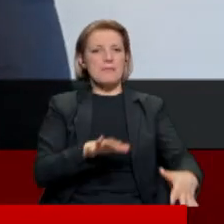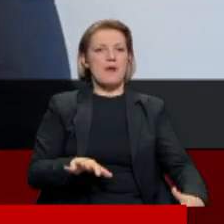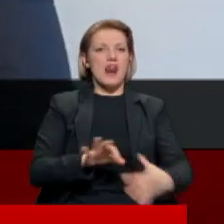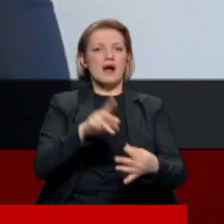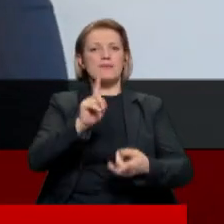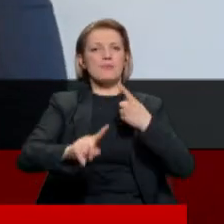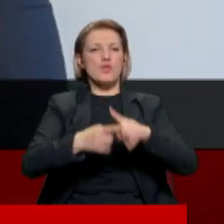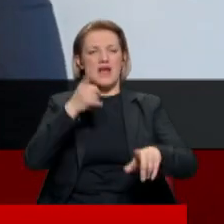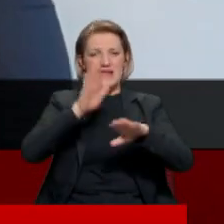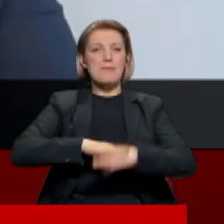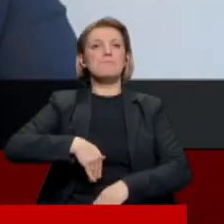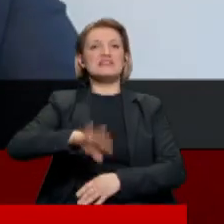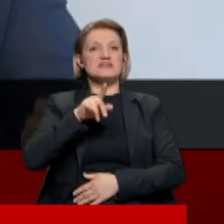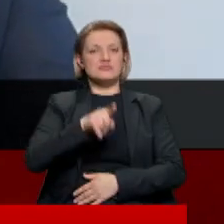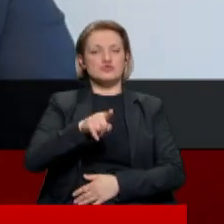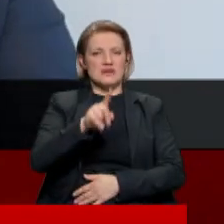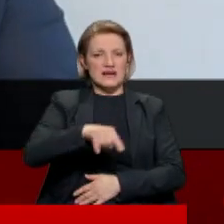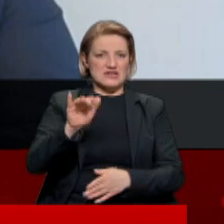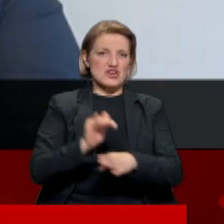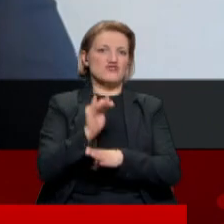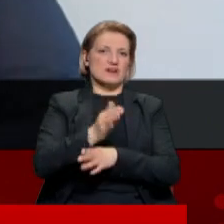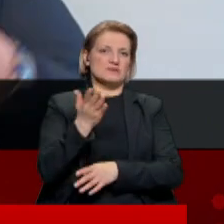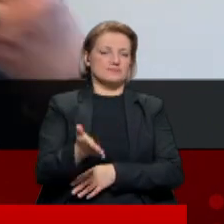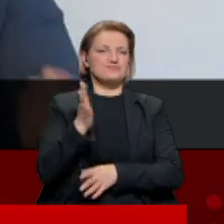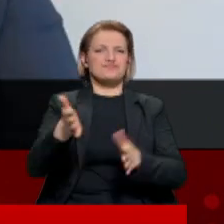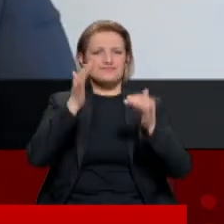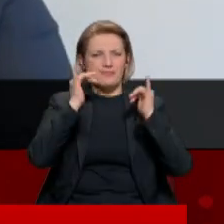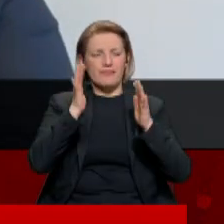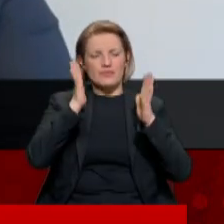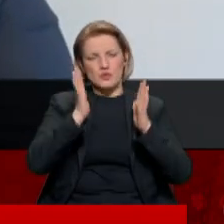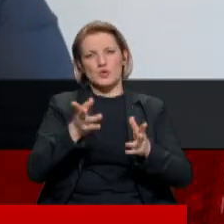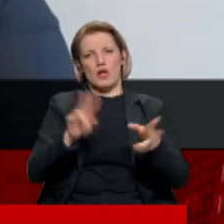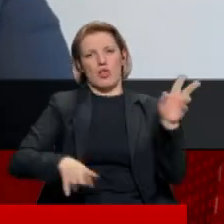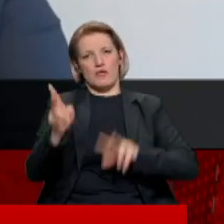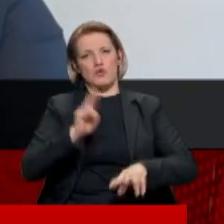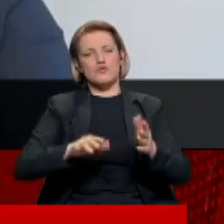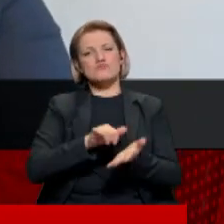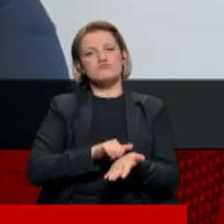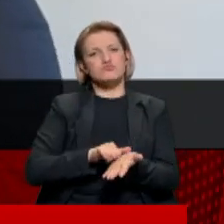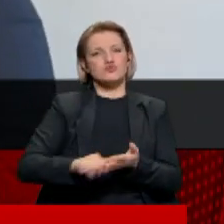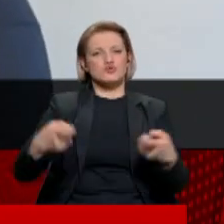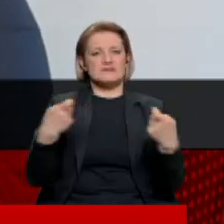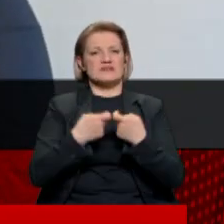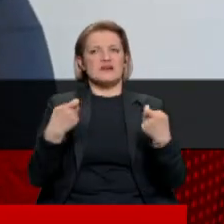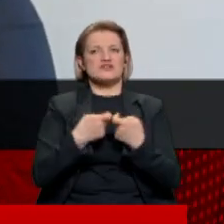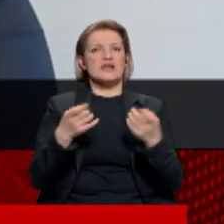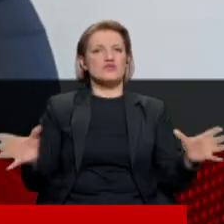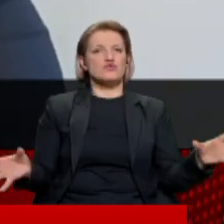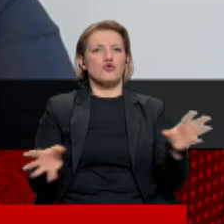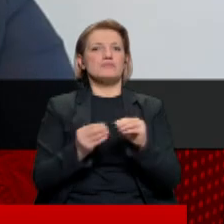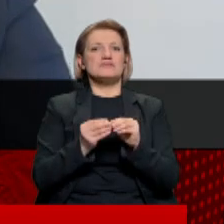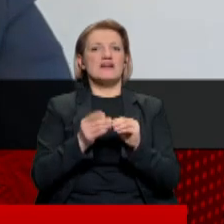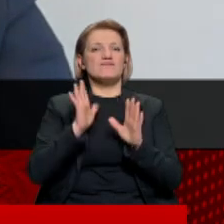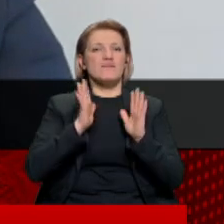bir politika üretmemişseniz bunları yaşarız, daha fazla kayıplar veririz. Bütün savaşların toplamından daha